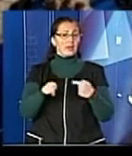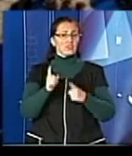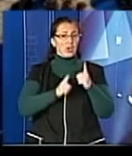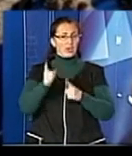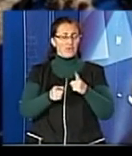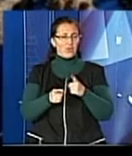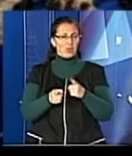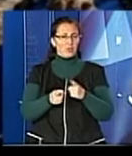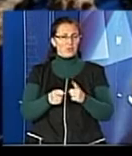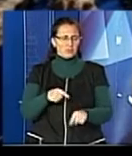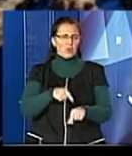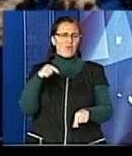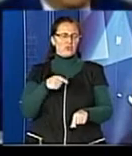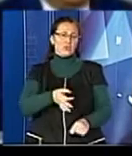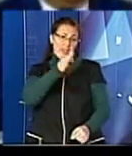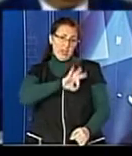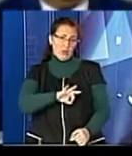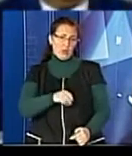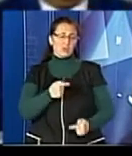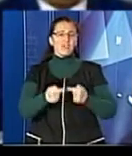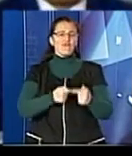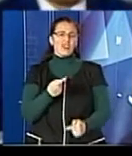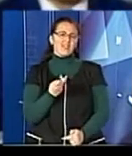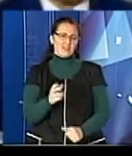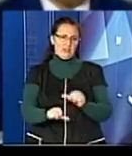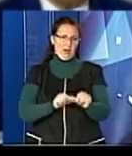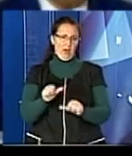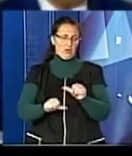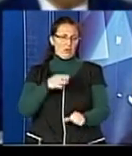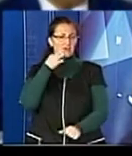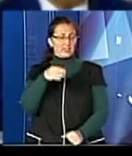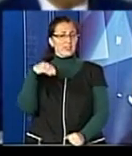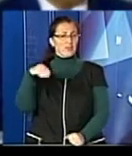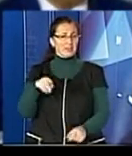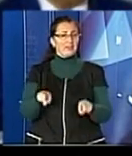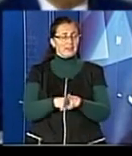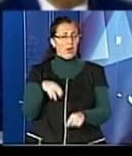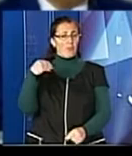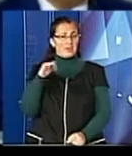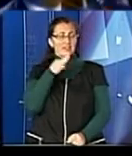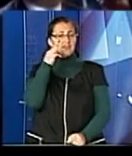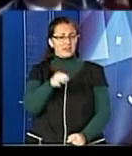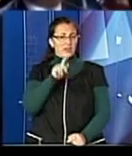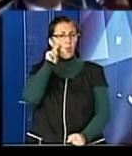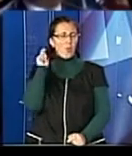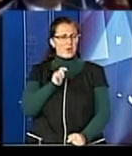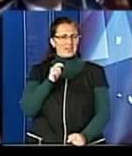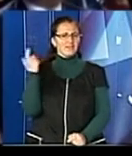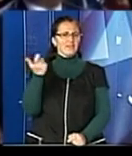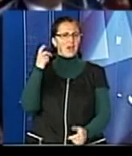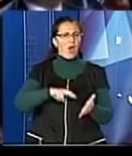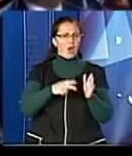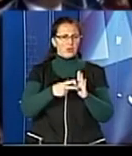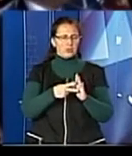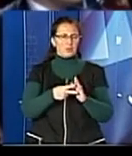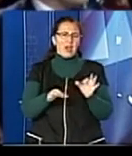принесуть корисні для суспільства результати за кілька років, заявив президент. Також гарант запевнив, українська економіка стабілізується,